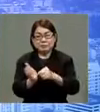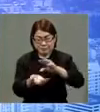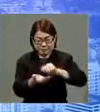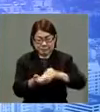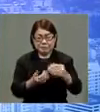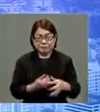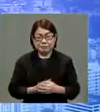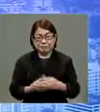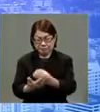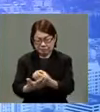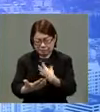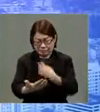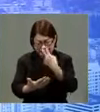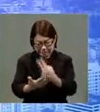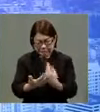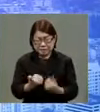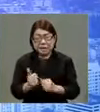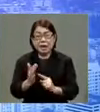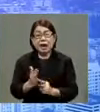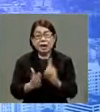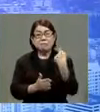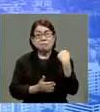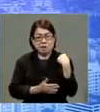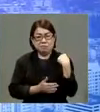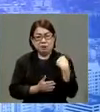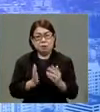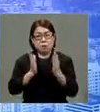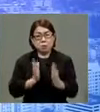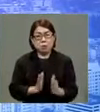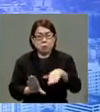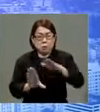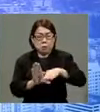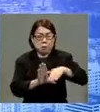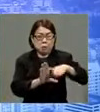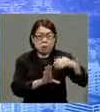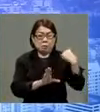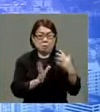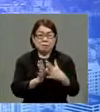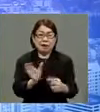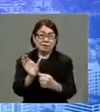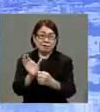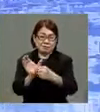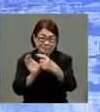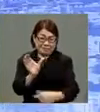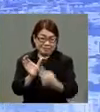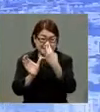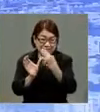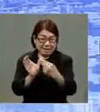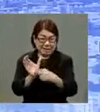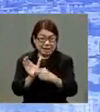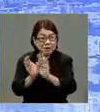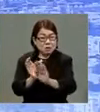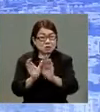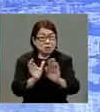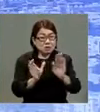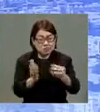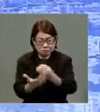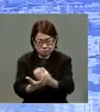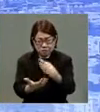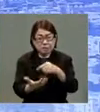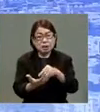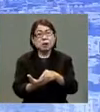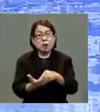ห็นว่าวันนี้เป็นวันแรกก็ได้มีการใช้กันจำนวนมากทีเดียวก็จะมีภาพนี้เกิดขึ้นขอให้ทุกท่านได้คุ้นเคยกับภาพ